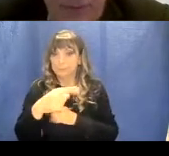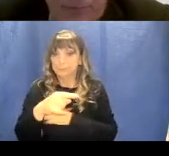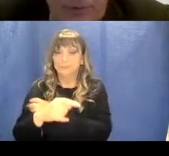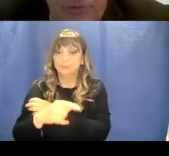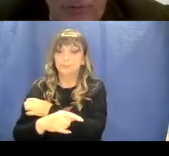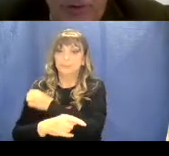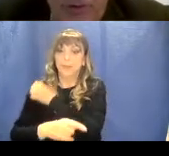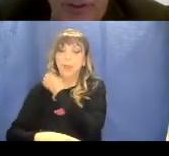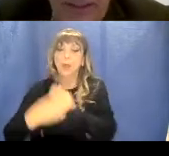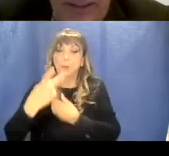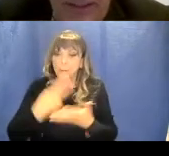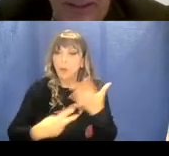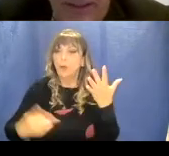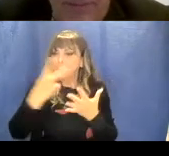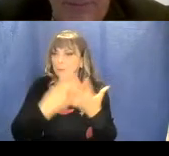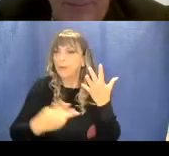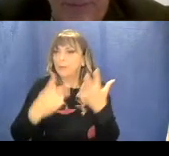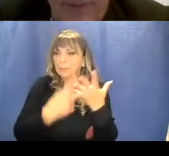uno può